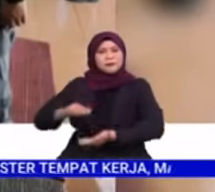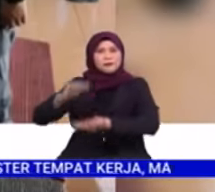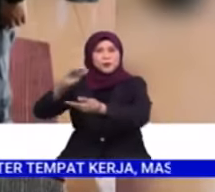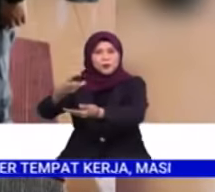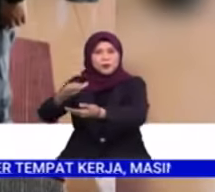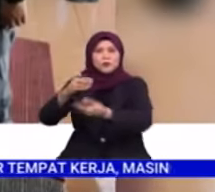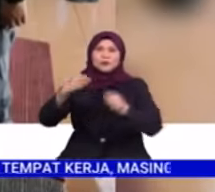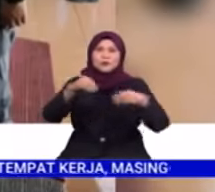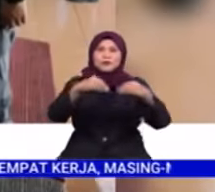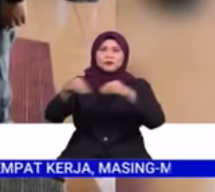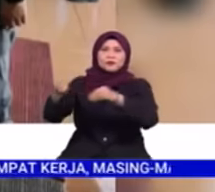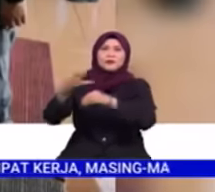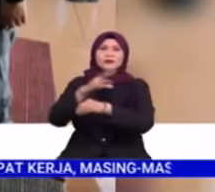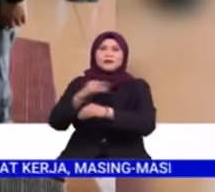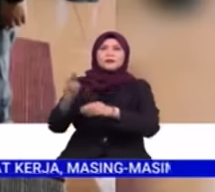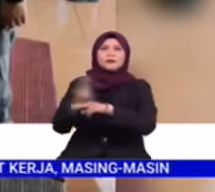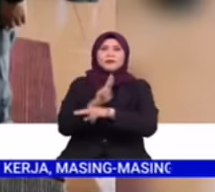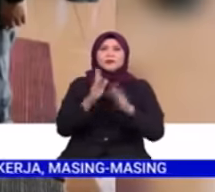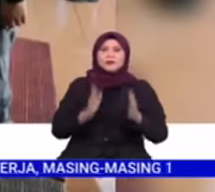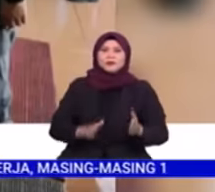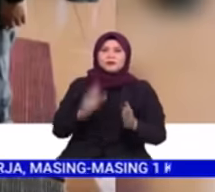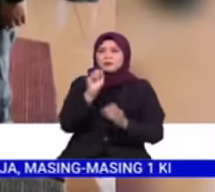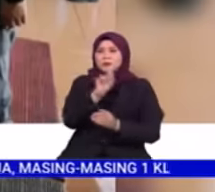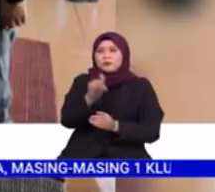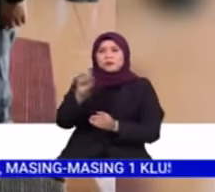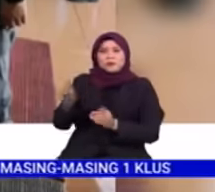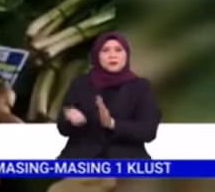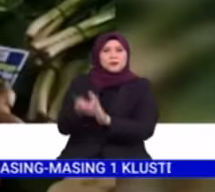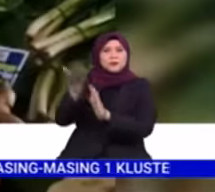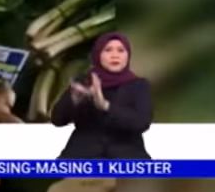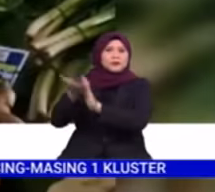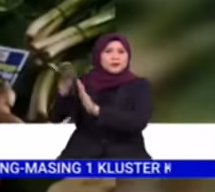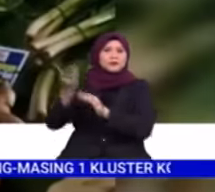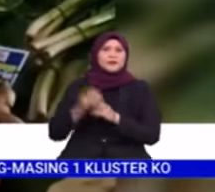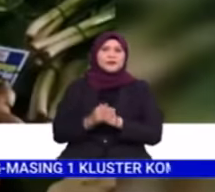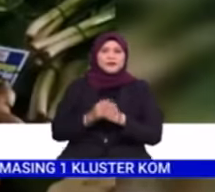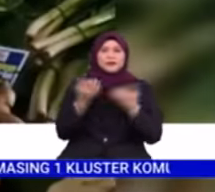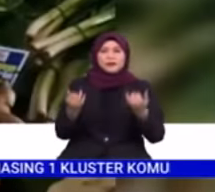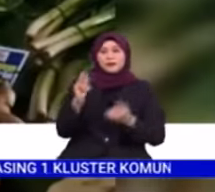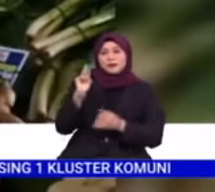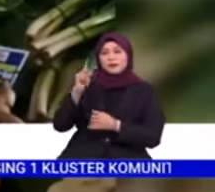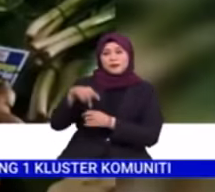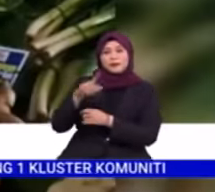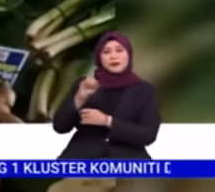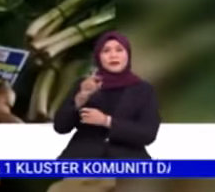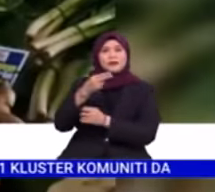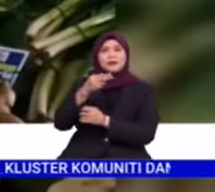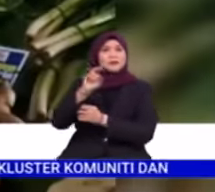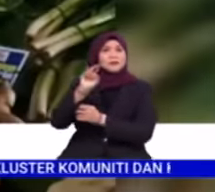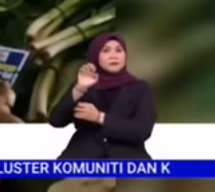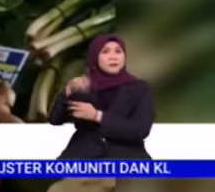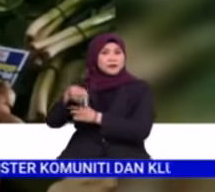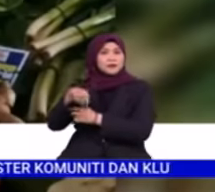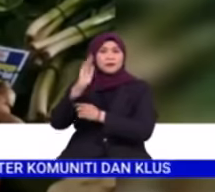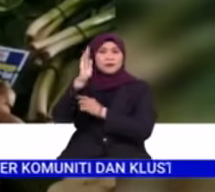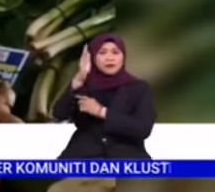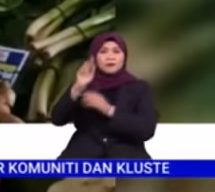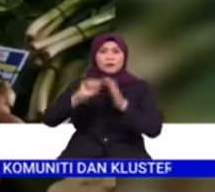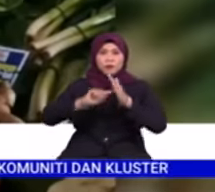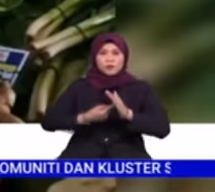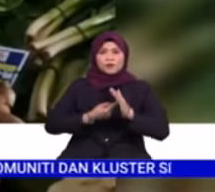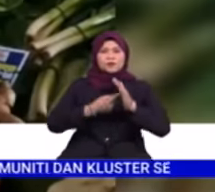proyek dan seterusnya pengguna jatuh Shield hanya berkata kepedean Happy juga Ops pantau